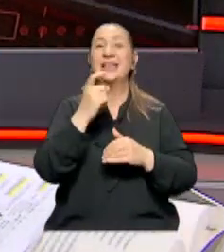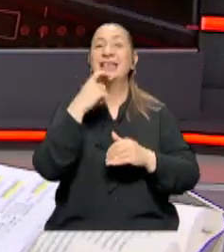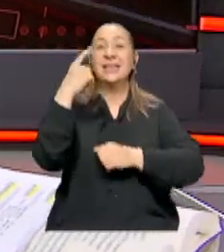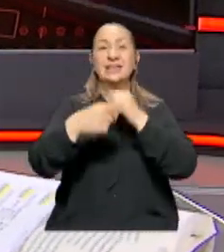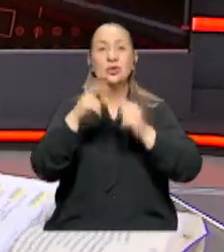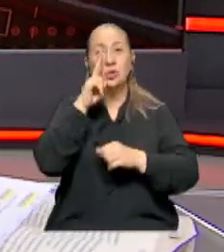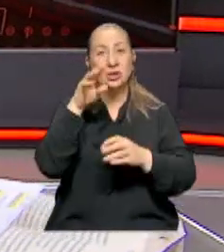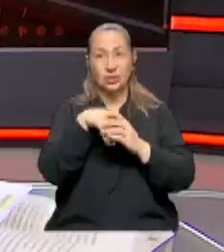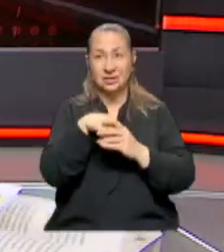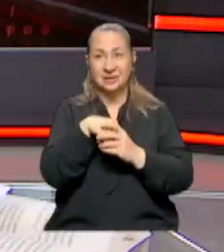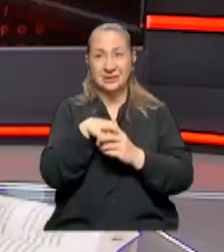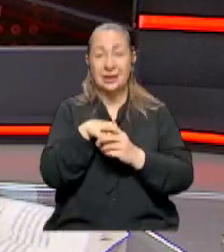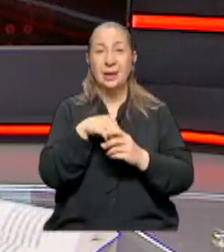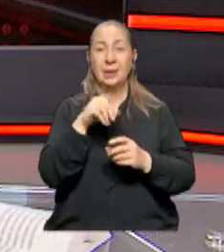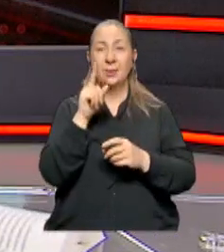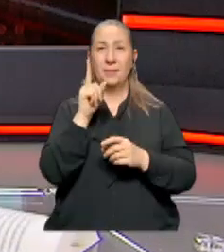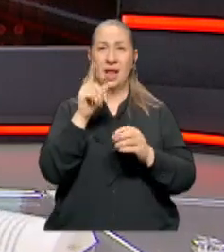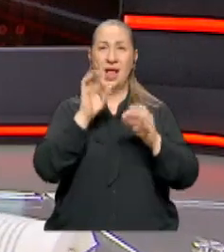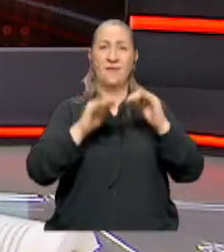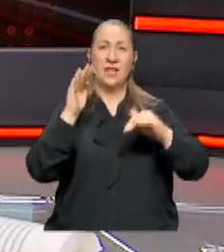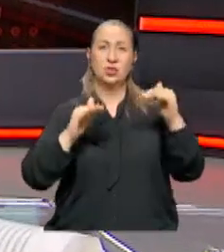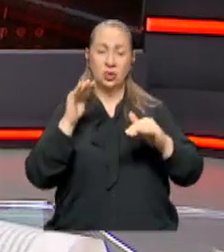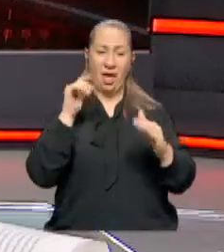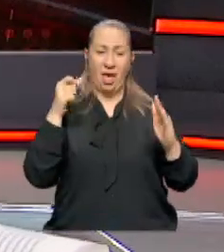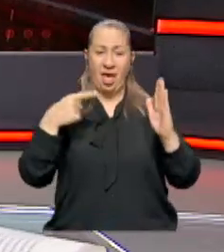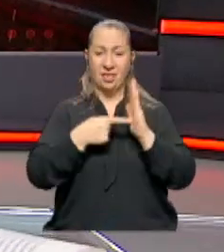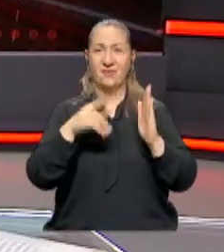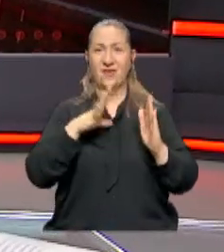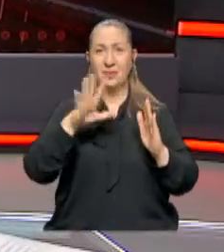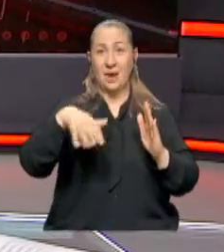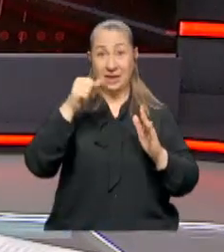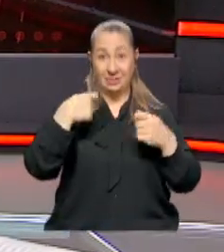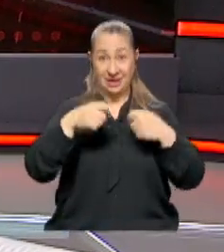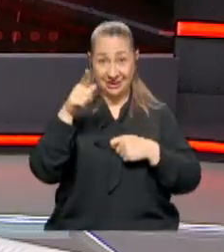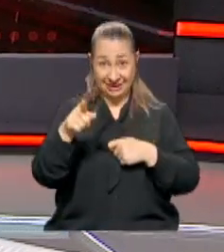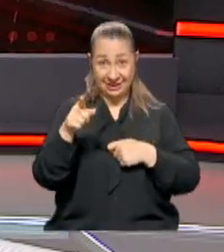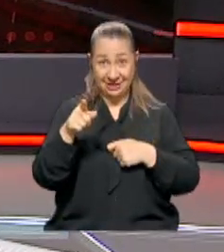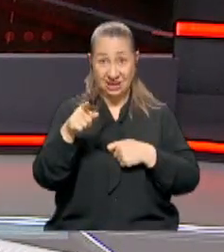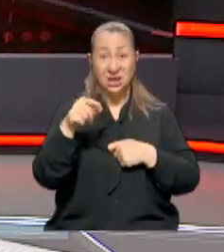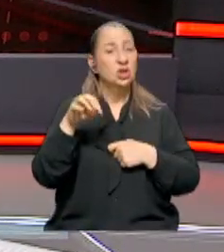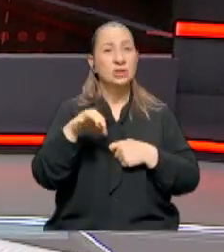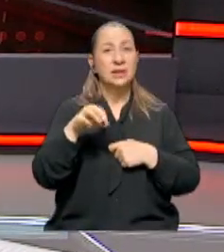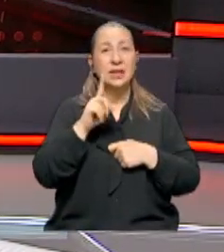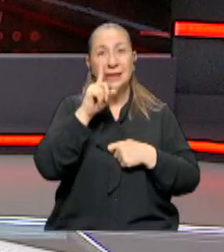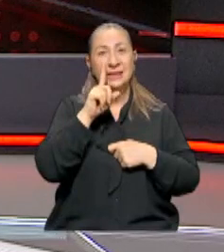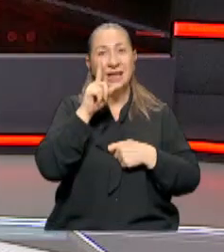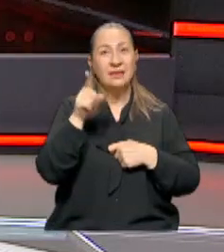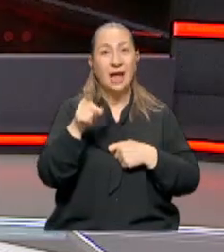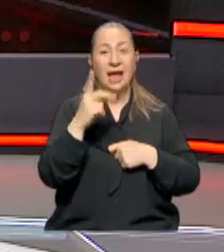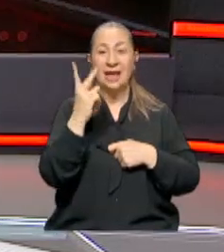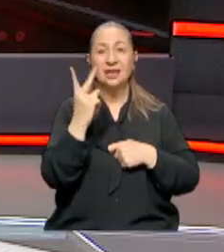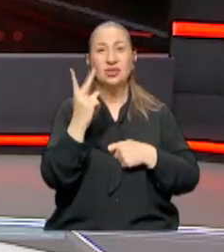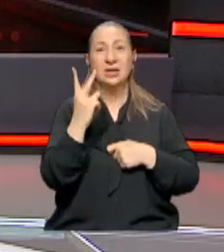yıl sonu için Bir enflasyon hedefi koymuştu Merkez Bankası şimdi Nisan'daki